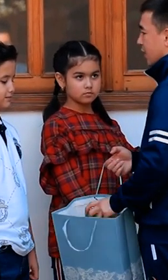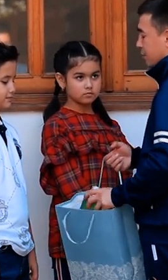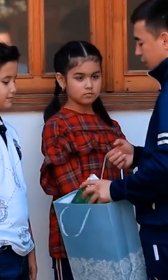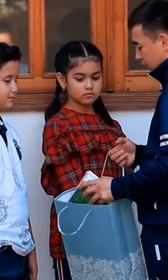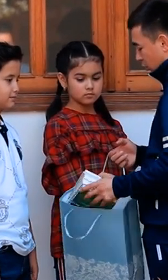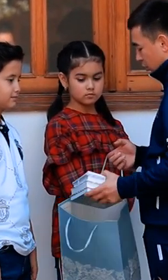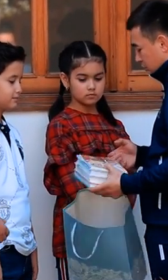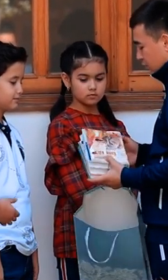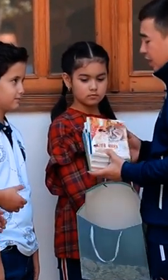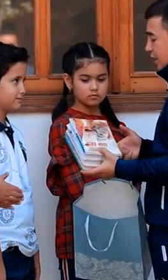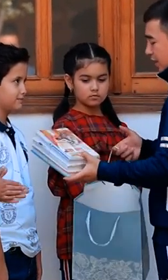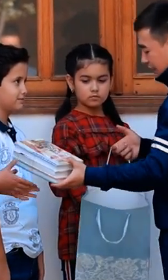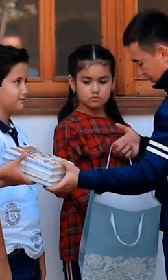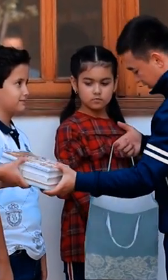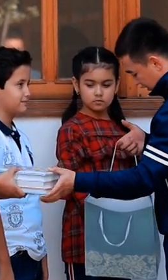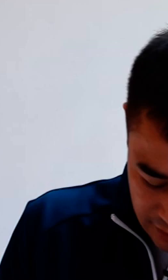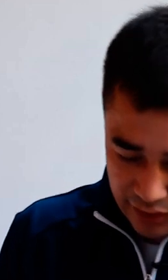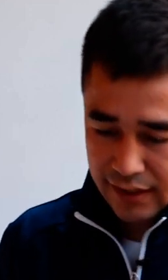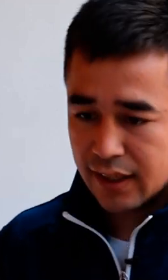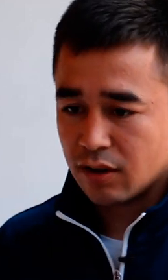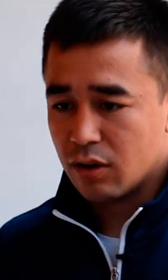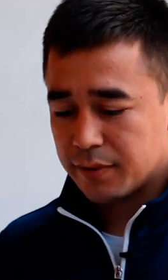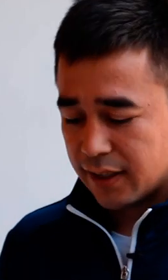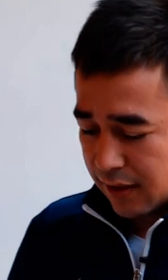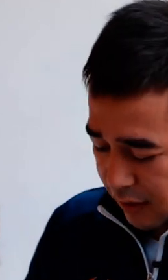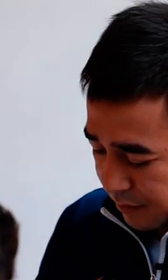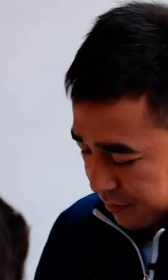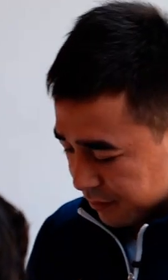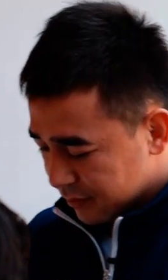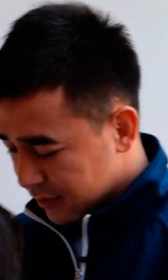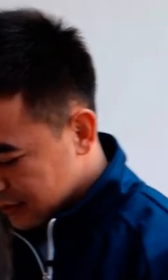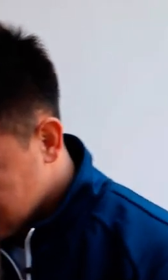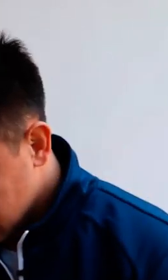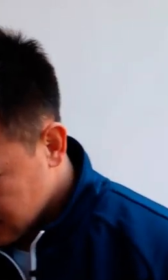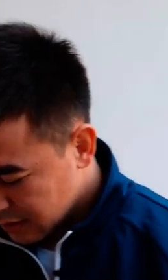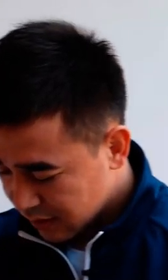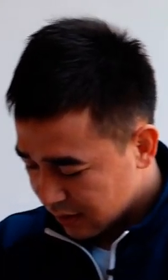қазірді сіздердің білім ва саулығыңыз үшін керегілік нәрселерді алып келдім.